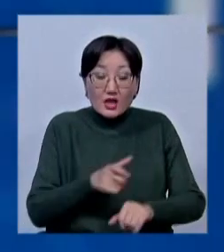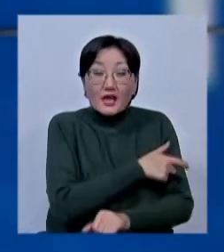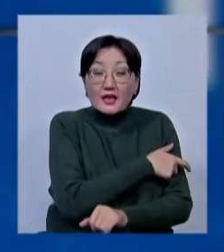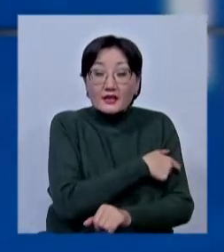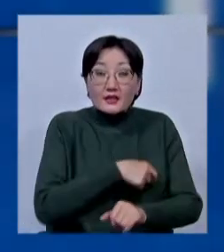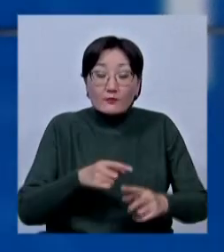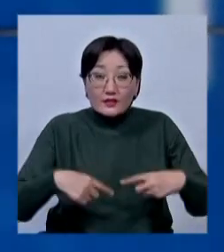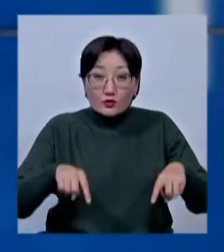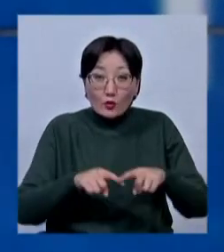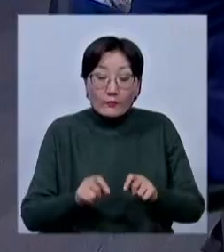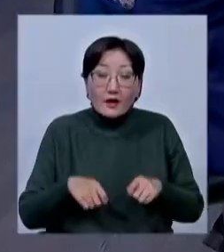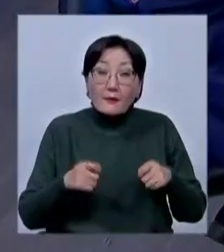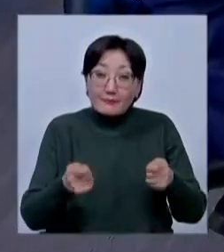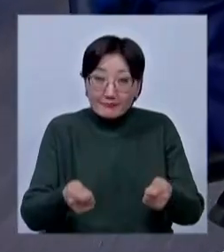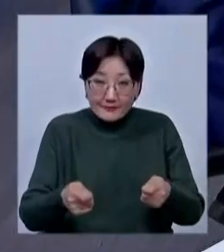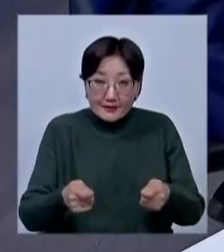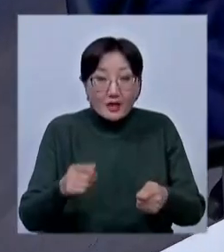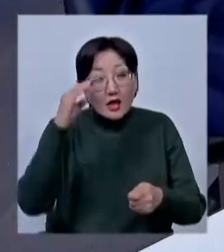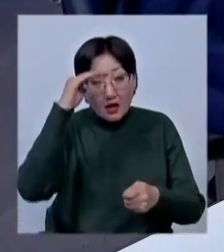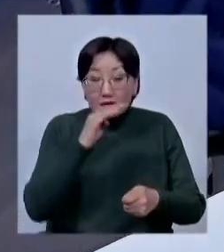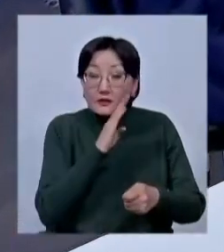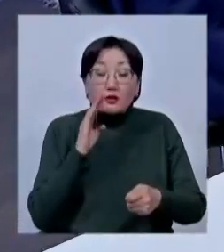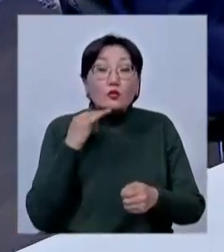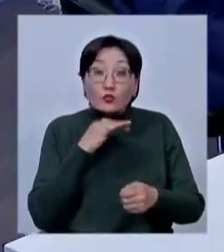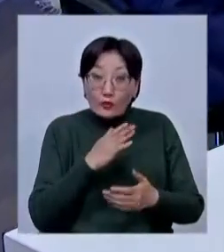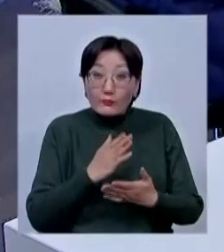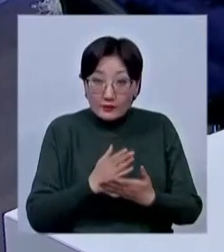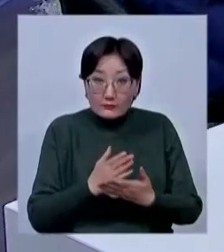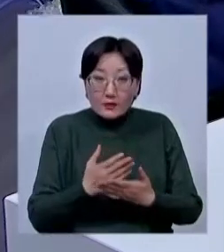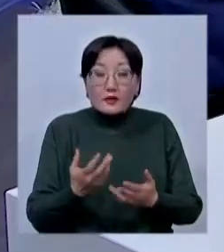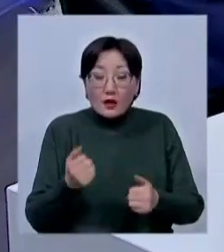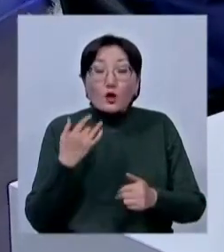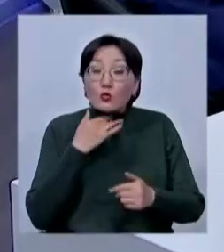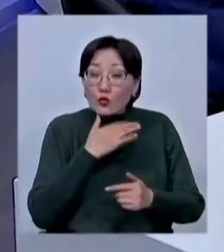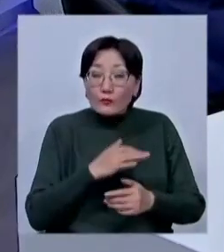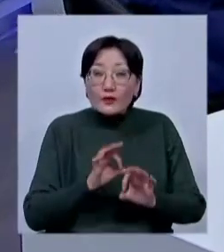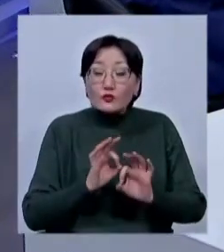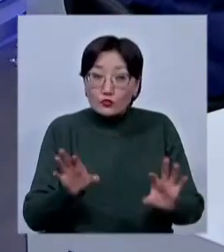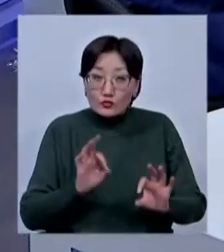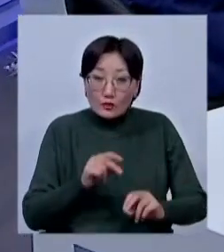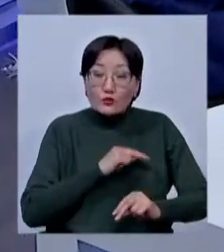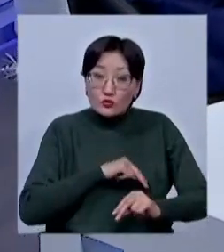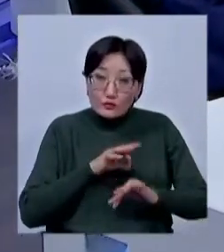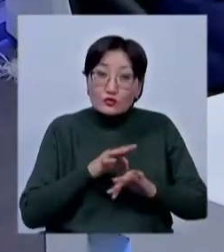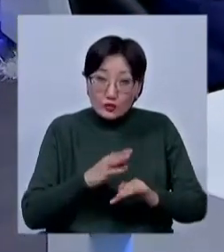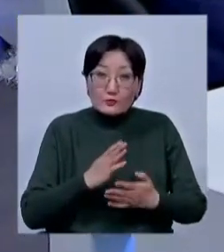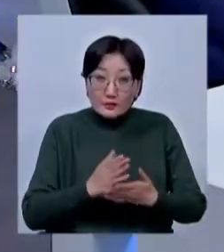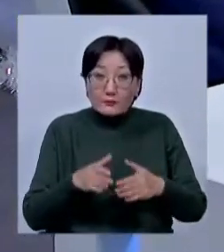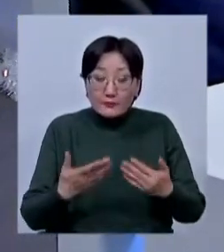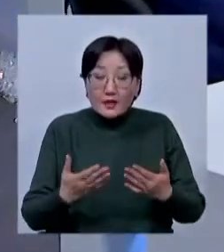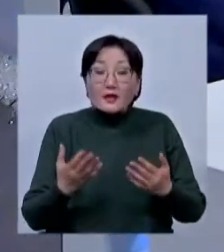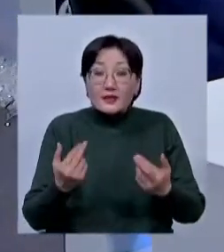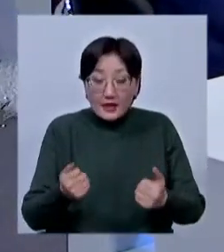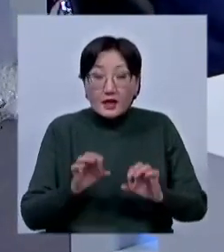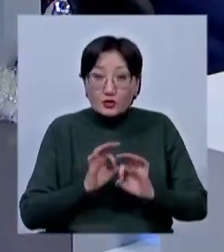топқа бергісі келетіндер көп пе ата-аналар? Көп, өте көп, иә. Оларға түсіндірме жұмыстарын жасайсыз ба? Иә, оларға түсіндірме жұмыстарын